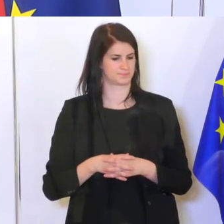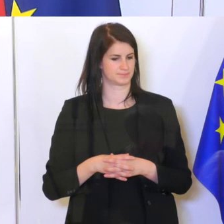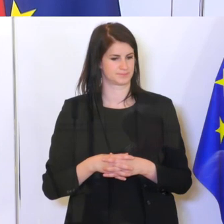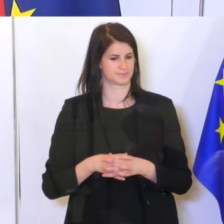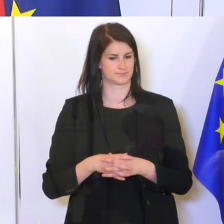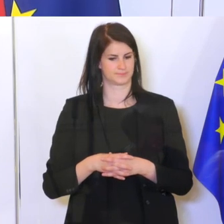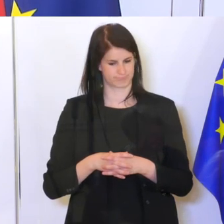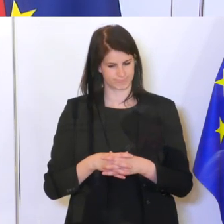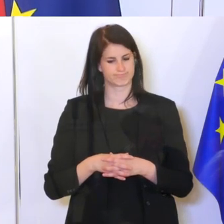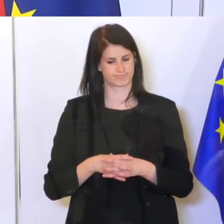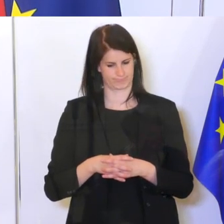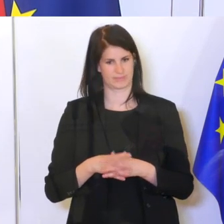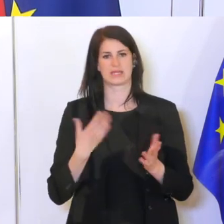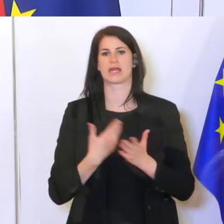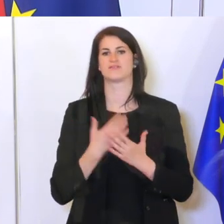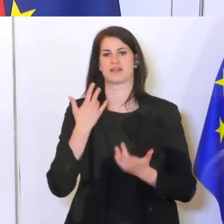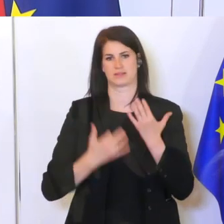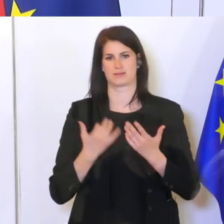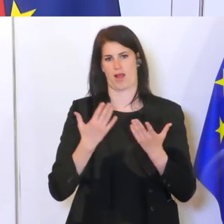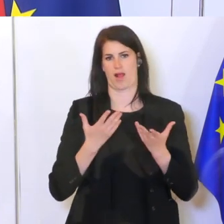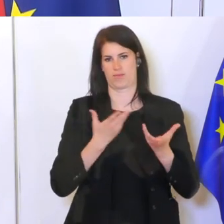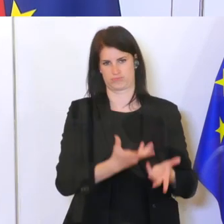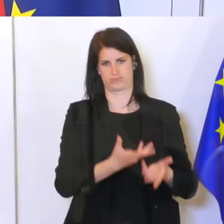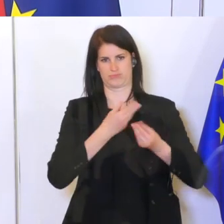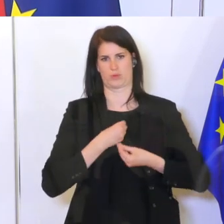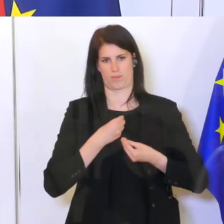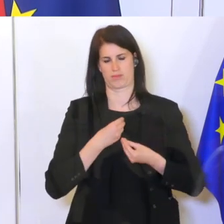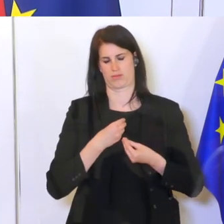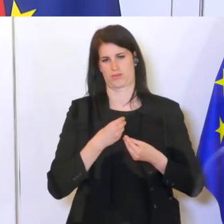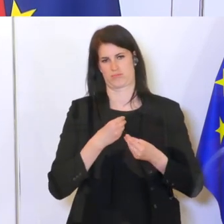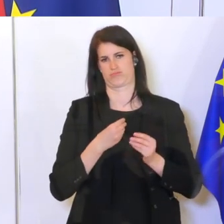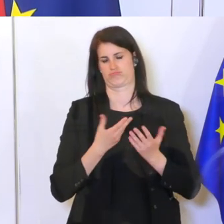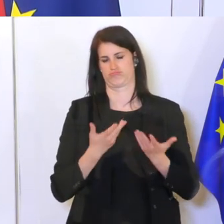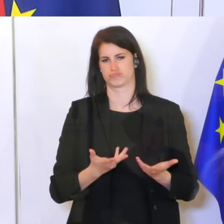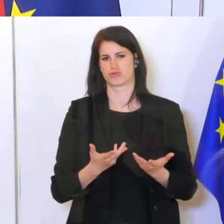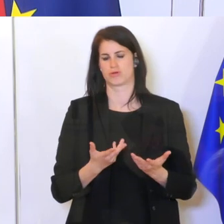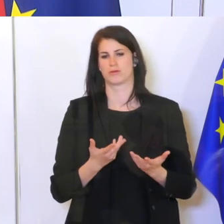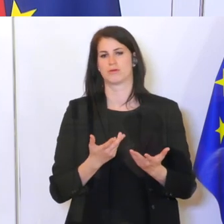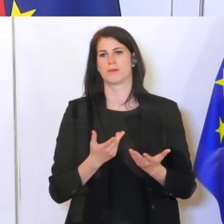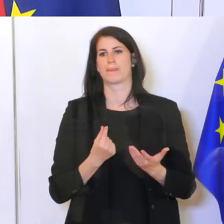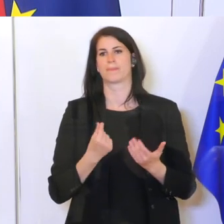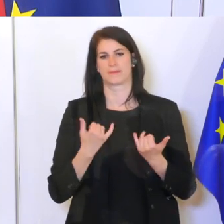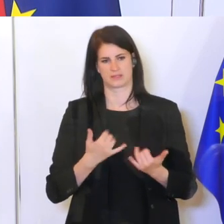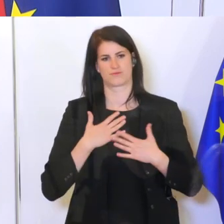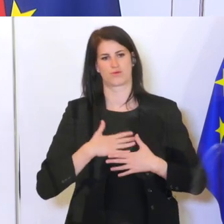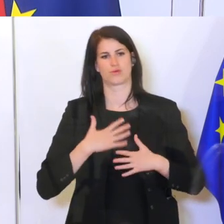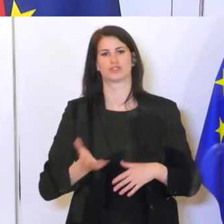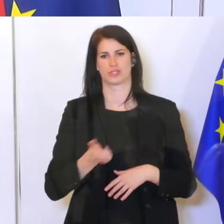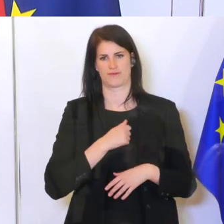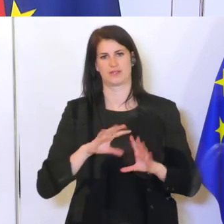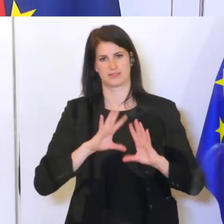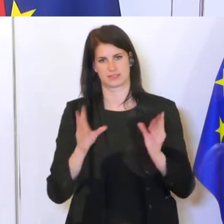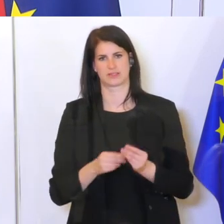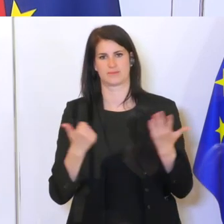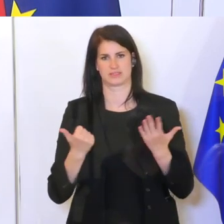Daraus haben wir die Zahl. Wir sind froh, dass wir es jetzt einmal geschafft haben mit den 6.000 Euro. Ist,